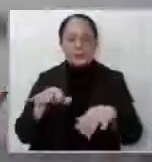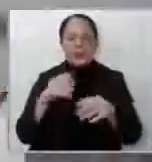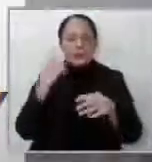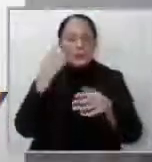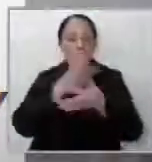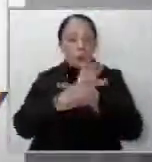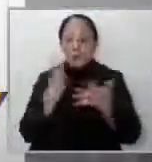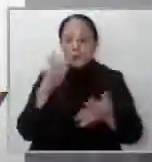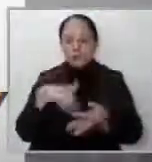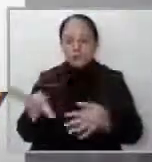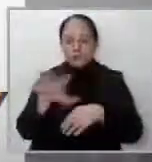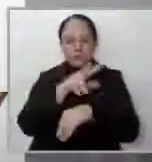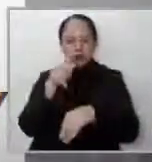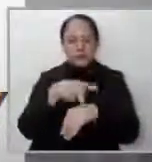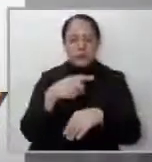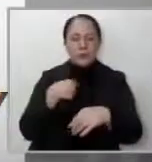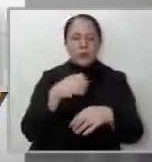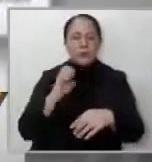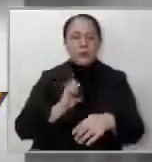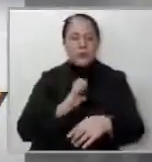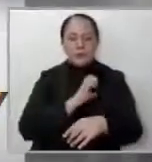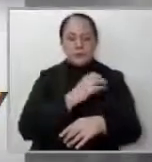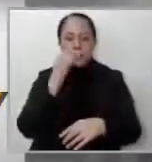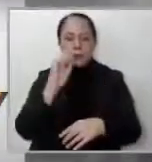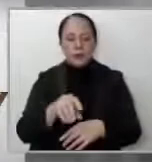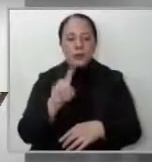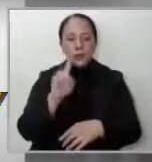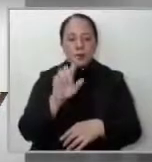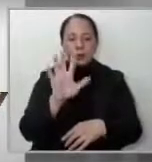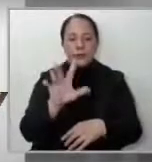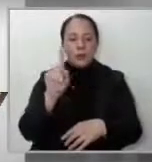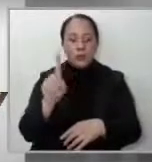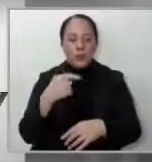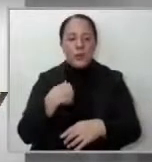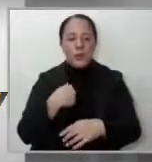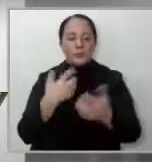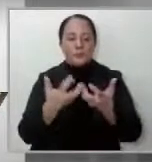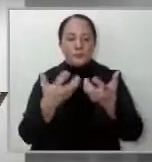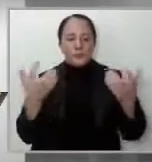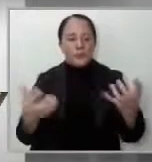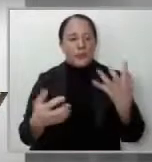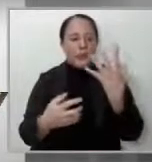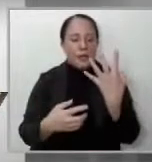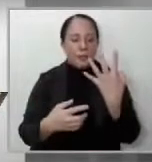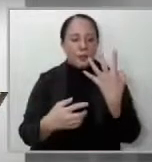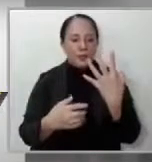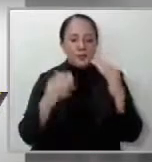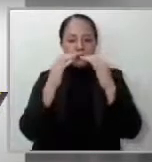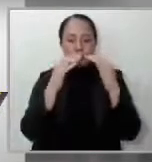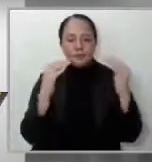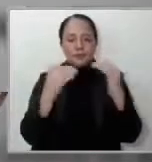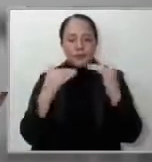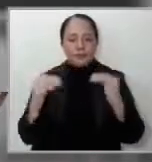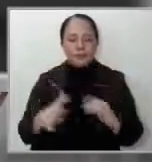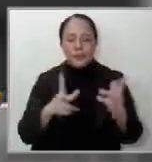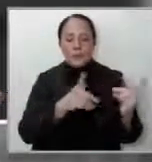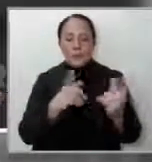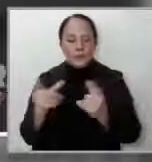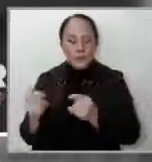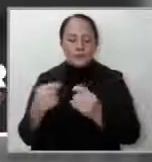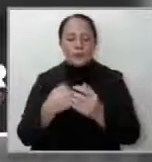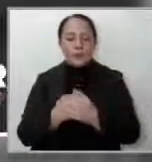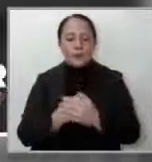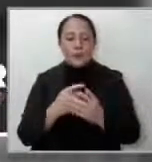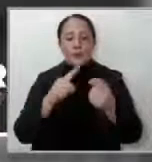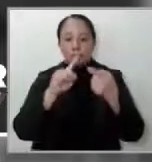Sa ilalim ng Executive Order No. 151, hinati sa apat na yugto ang pagpapatupad ng patakaran. Kasama